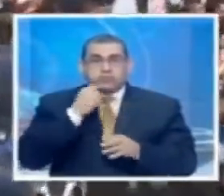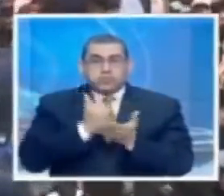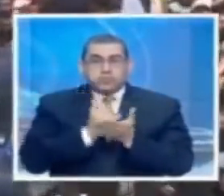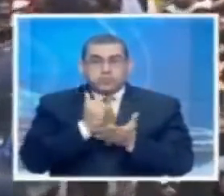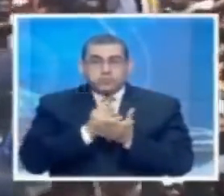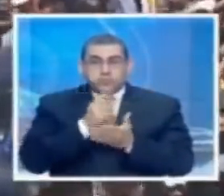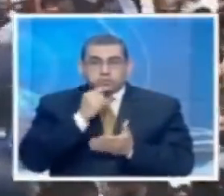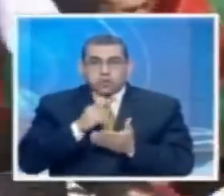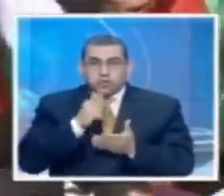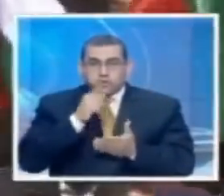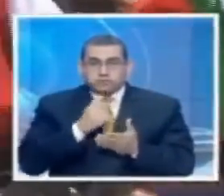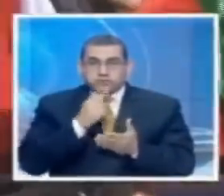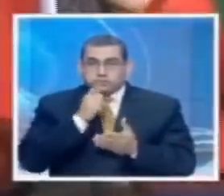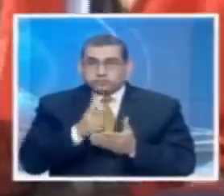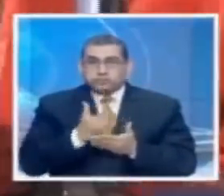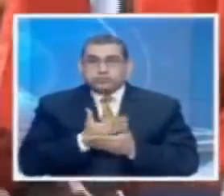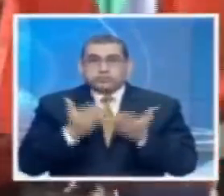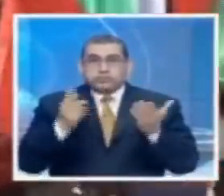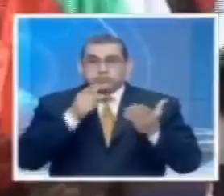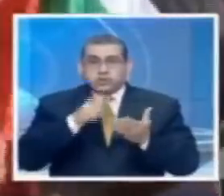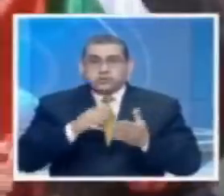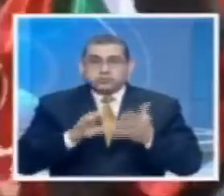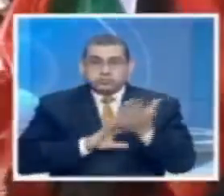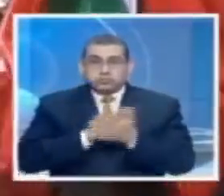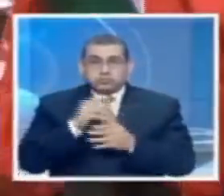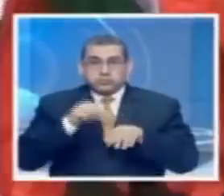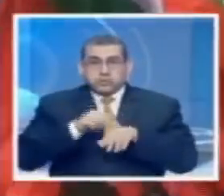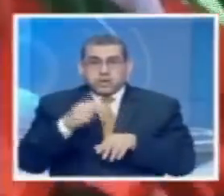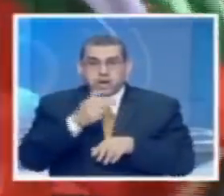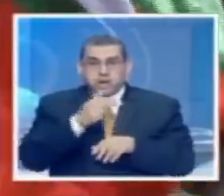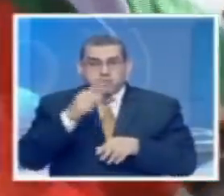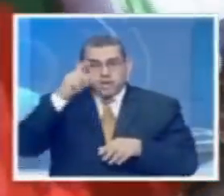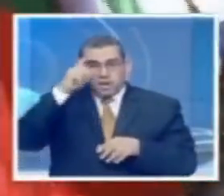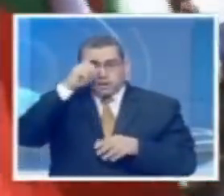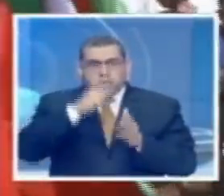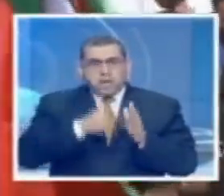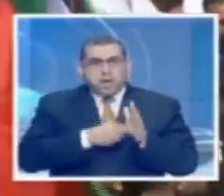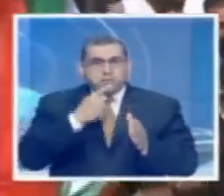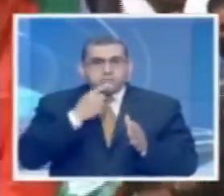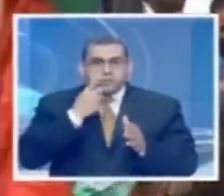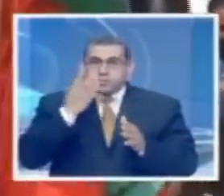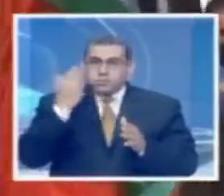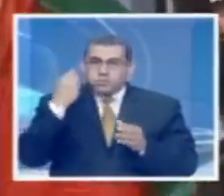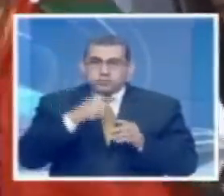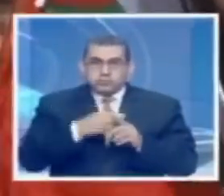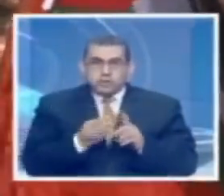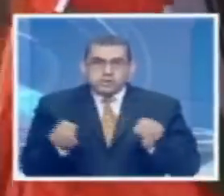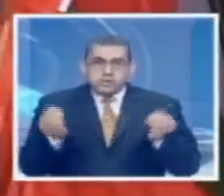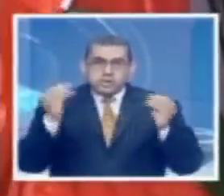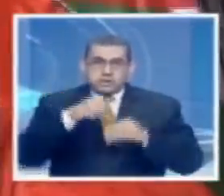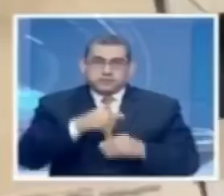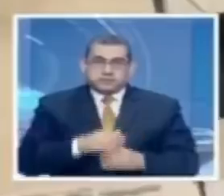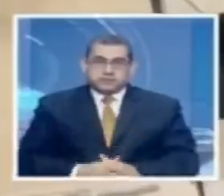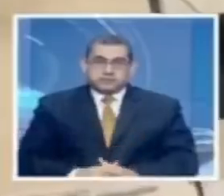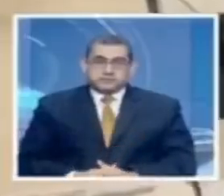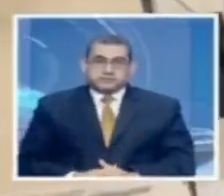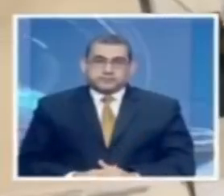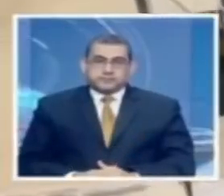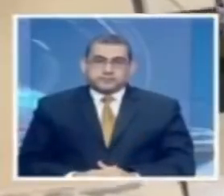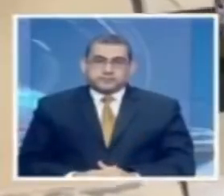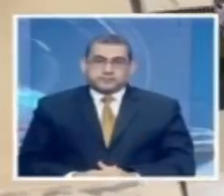ذكر مسؤولون أمنيون أن المواجهات الدائرة بالضفة الغربية هي الأعنف منذ سنة.